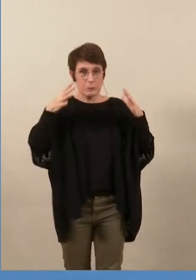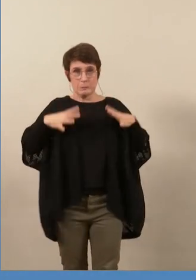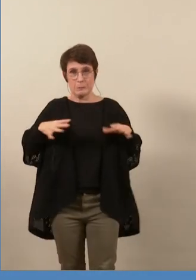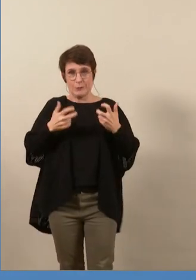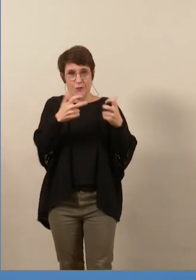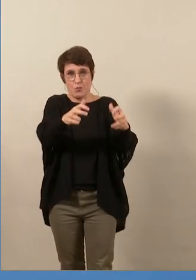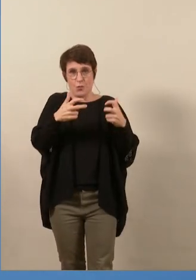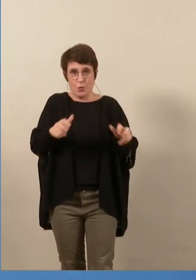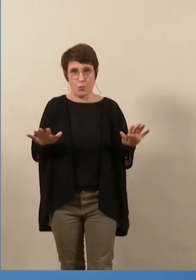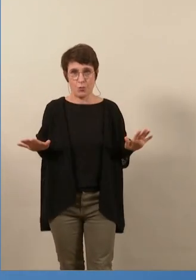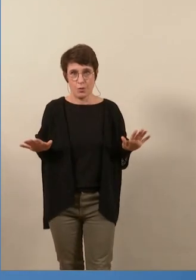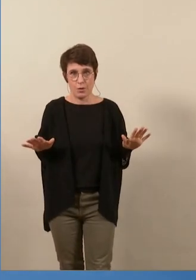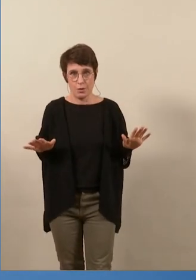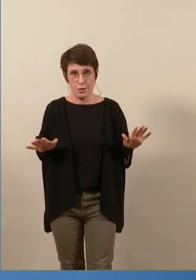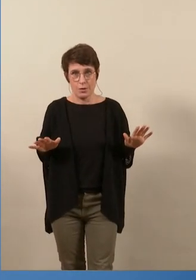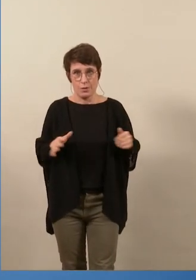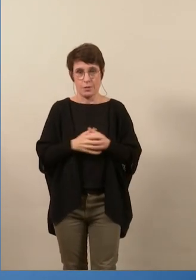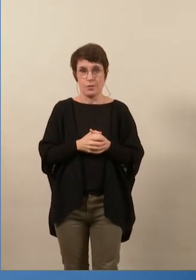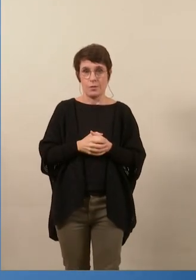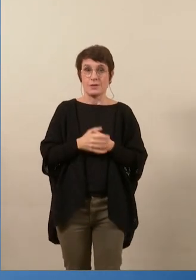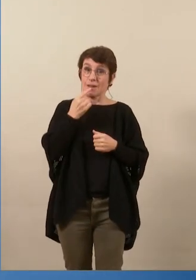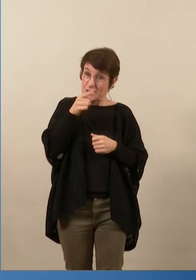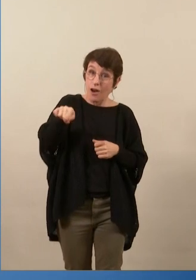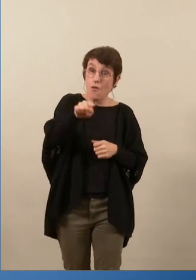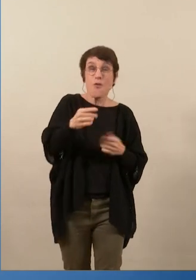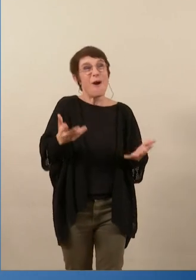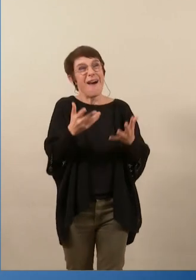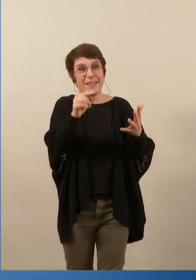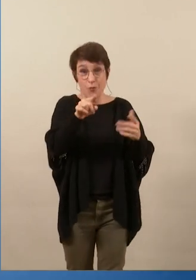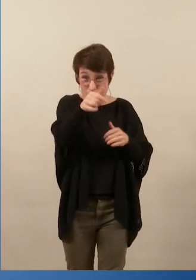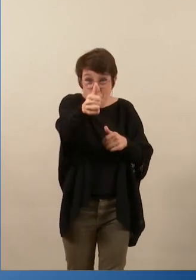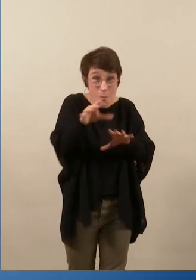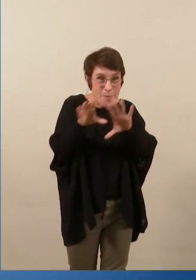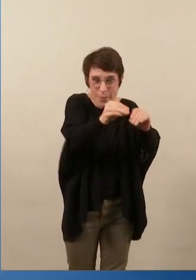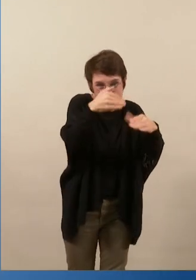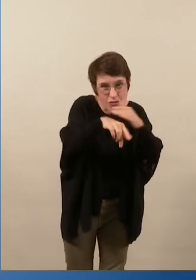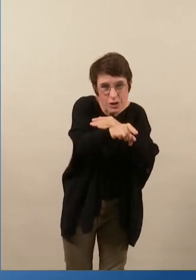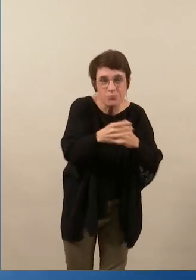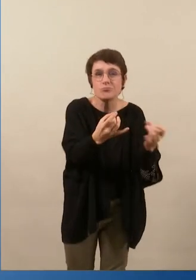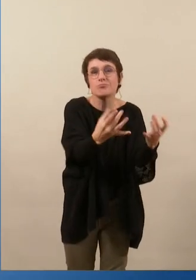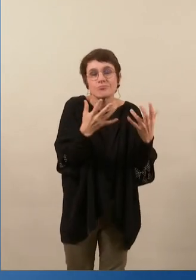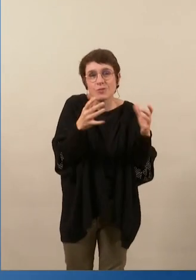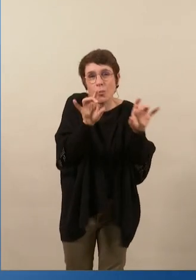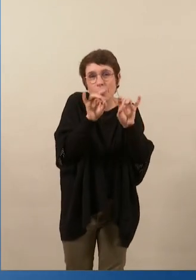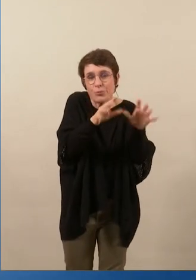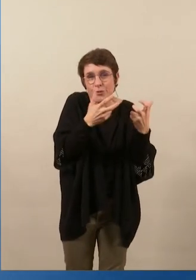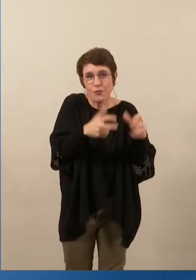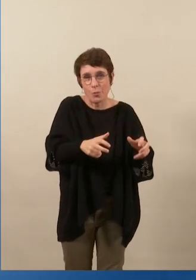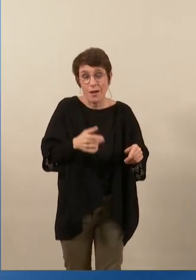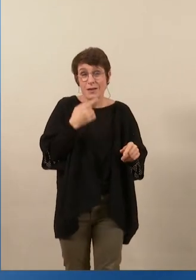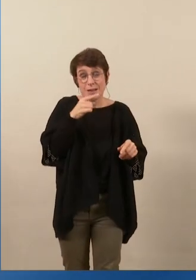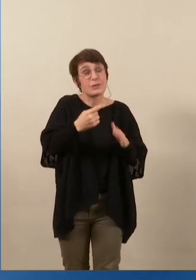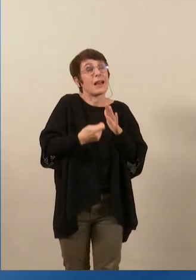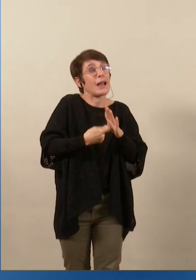ceux qui les imaginent et les promeuvent vous continuez d'appliquer les mêmes recettes qui produiront qui produiront les mêmes